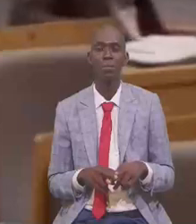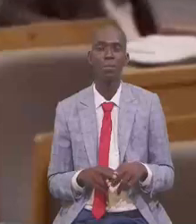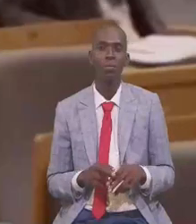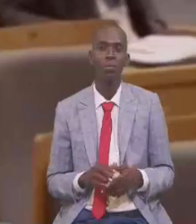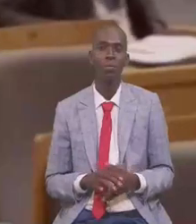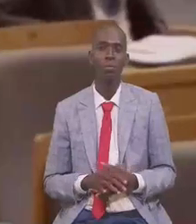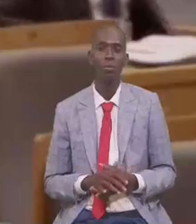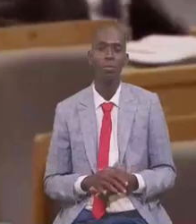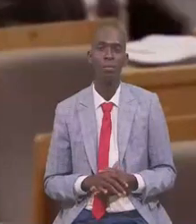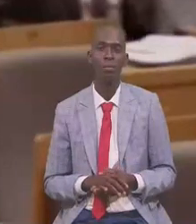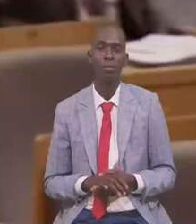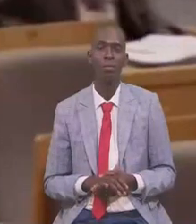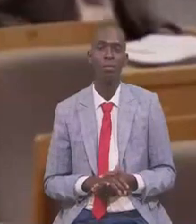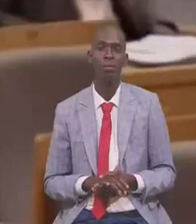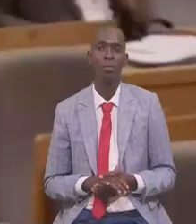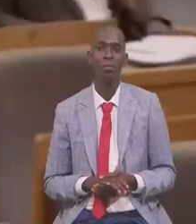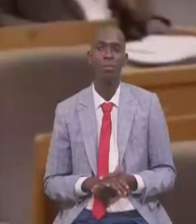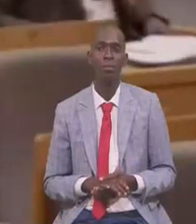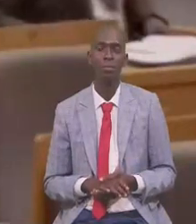Je vais inviter Bishop,